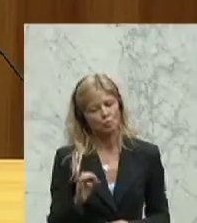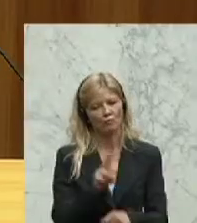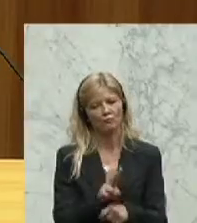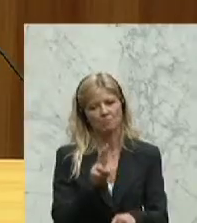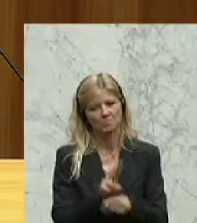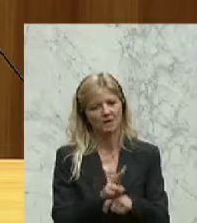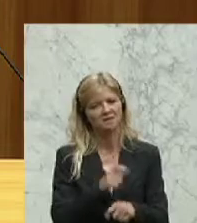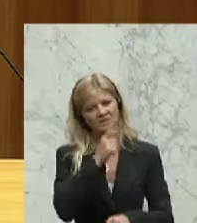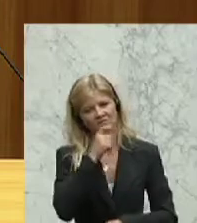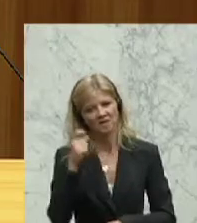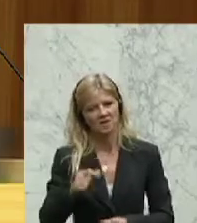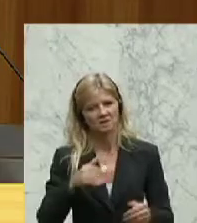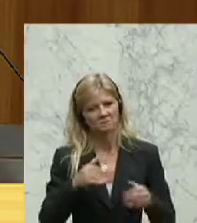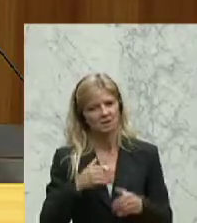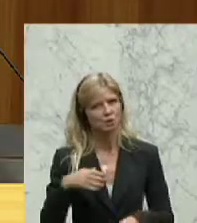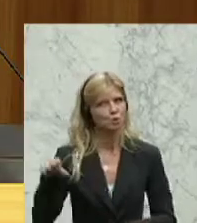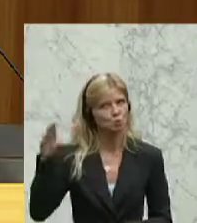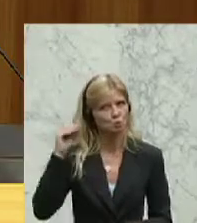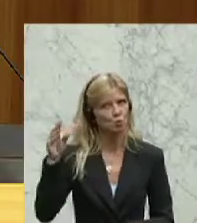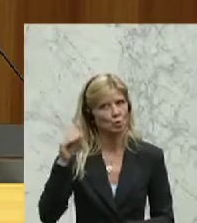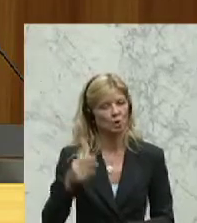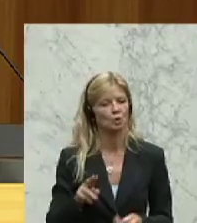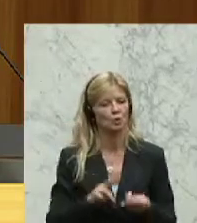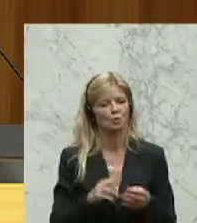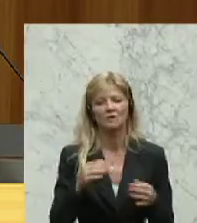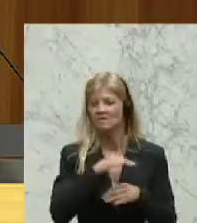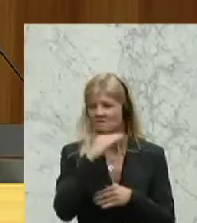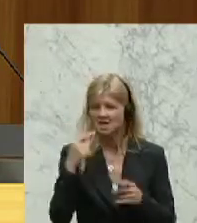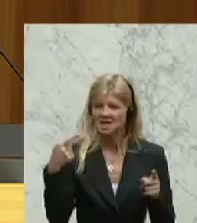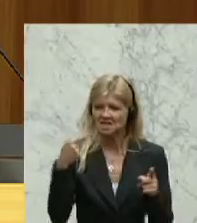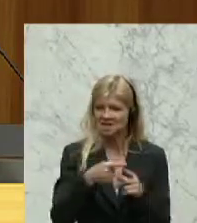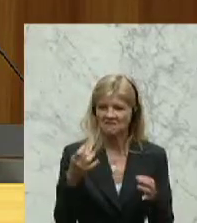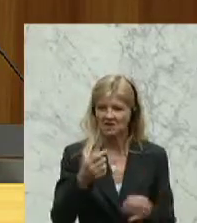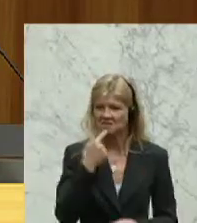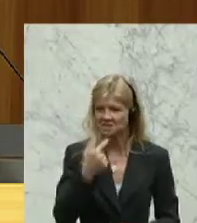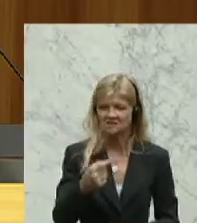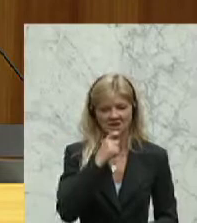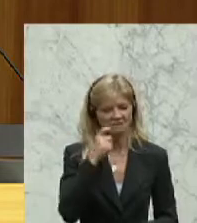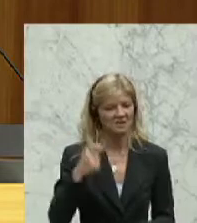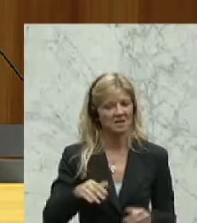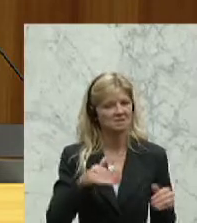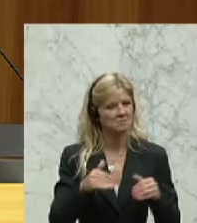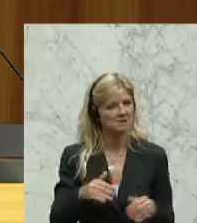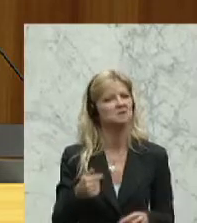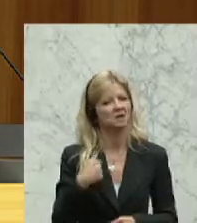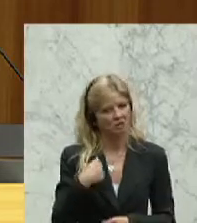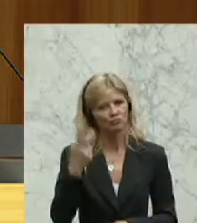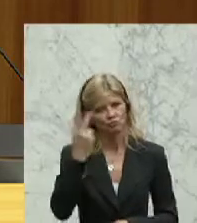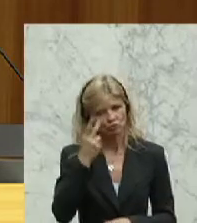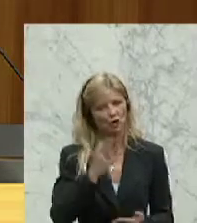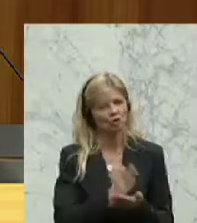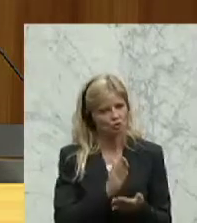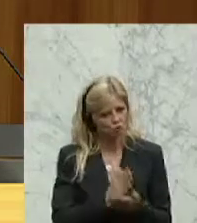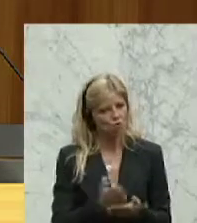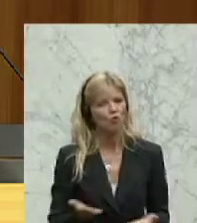durchaus vielen zielen die angesprochen hat folge leisten und das nachvollziehen nur so war ganz ehrlich sagen